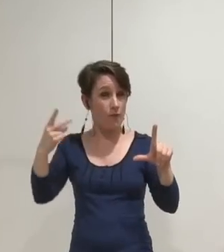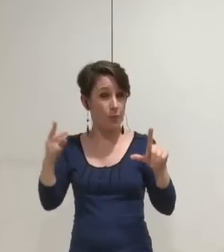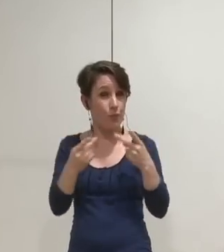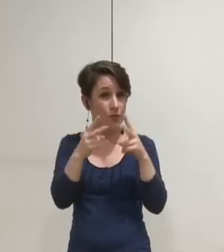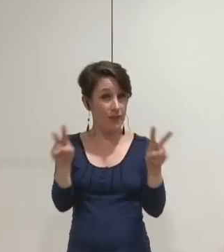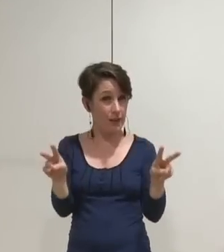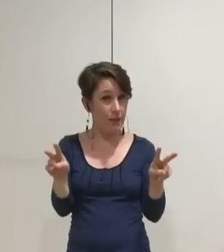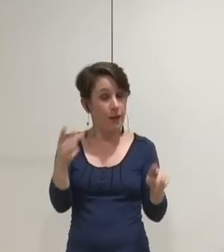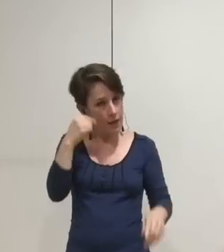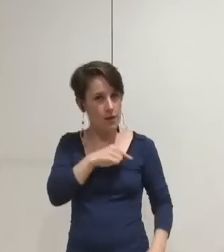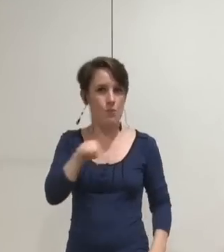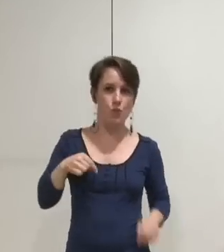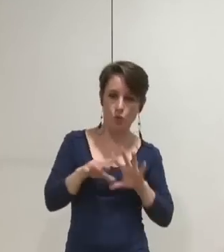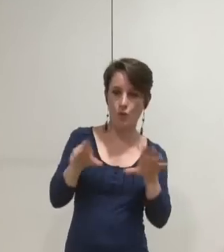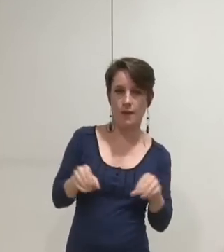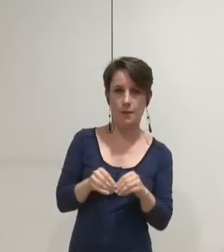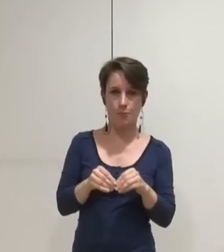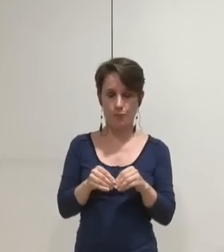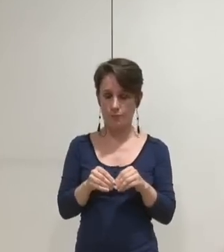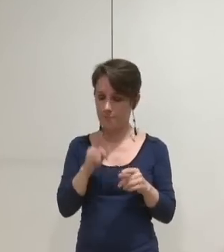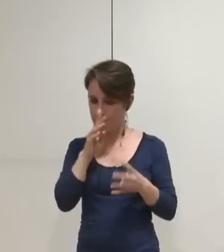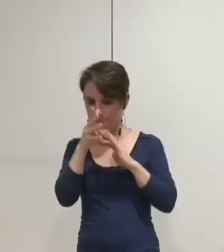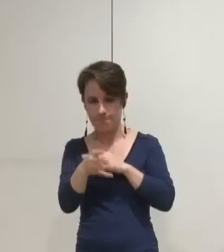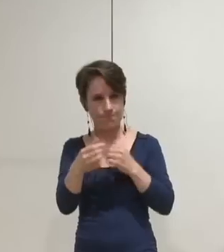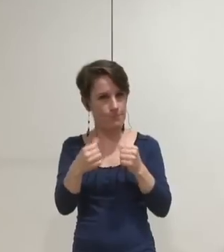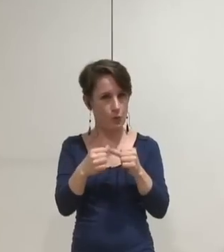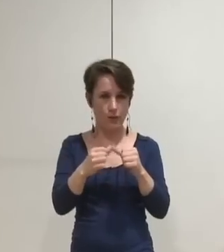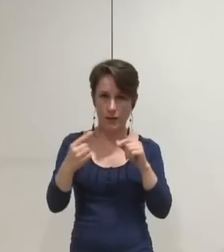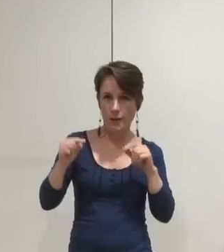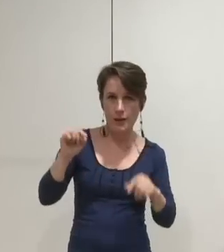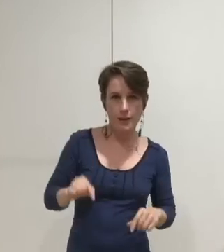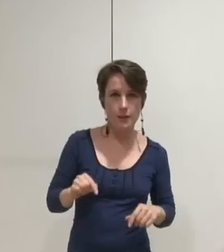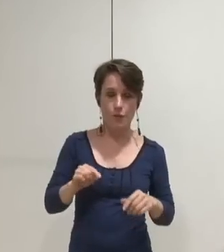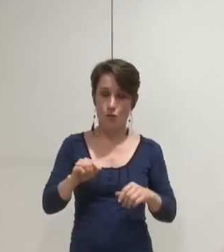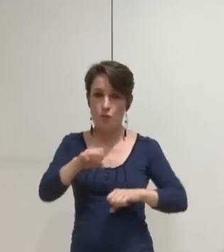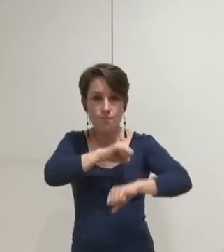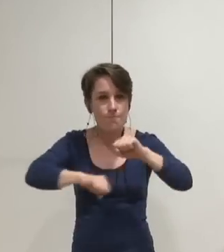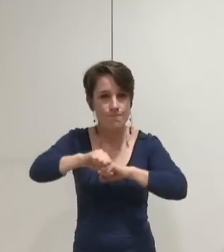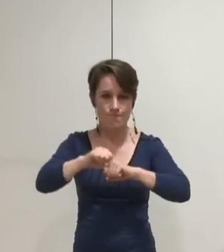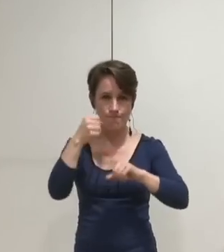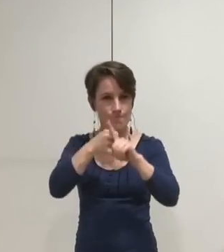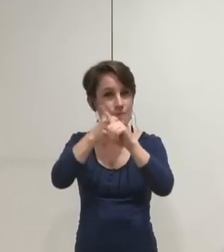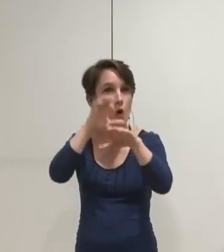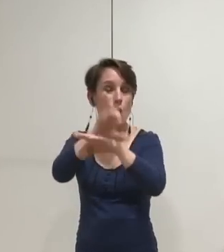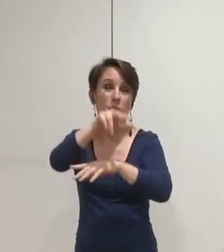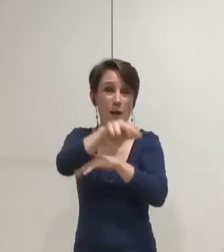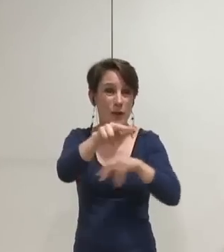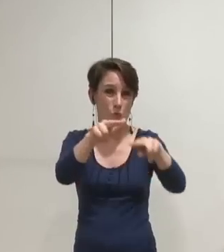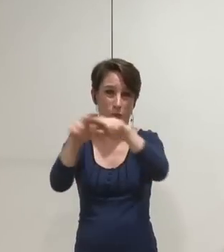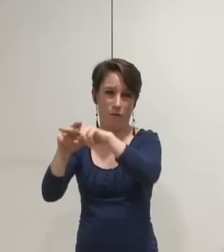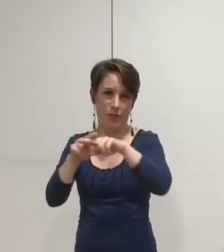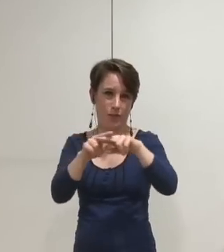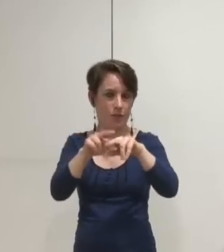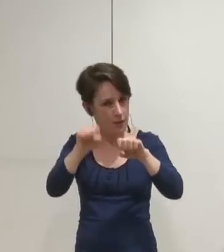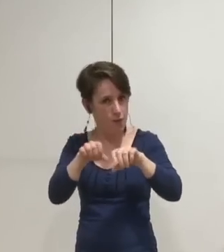pour notre municipalité il faut agir pour résorber aussi la vacance de logement engager des réhabilitations